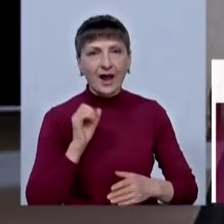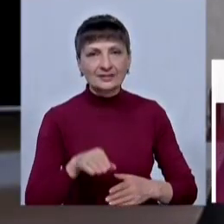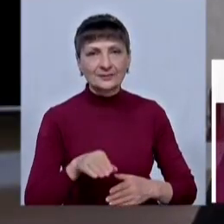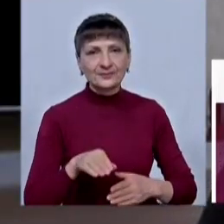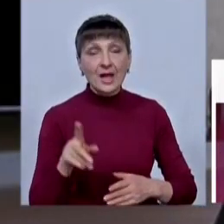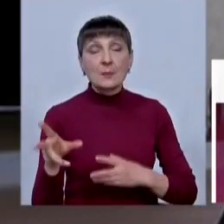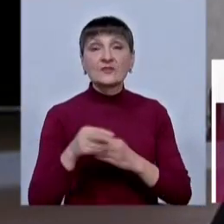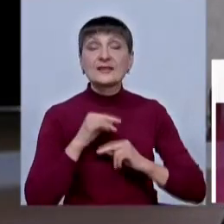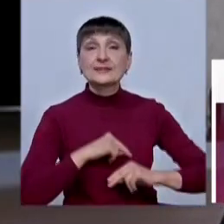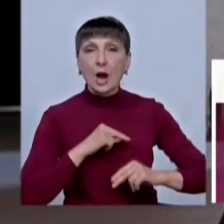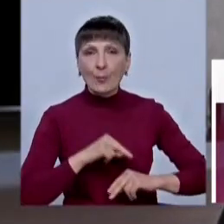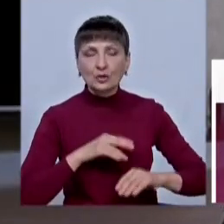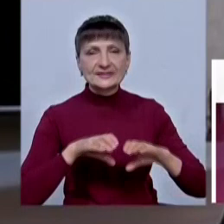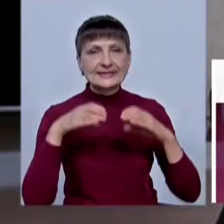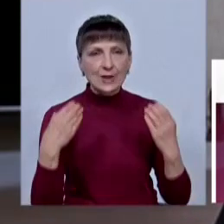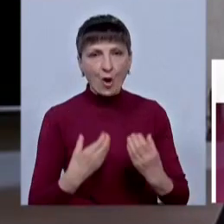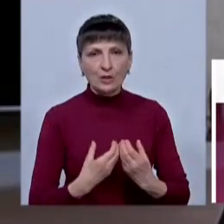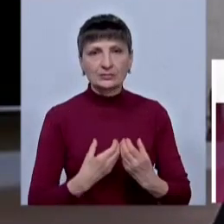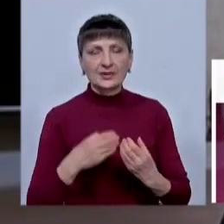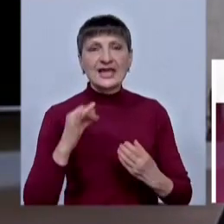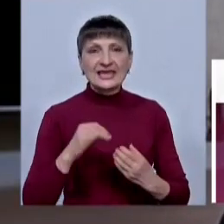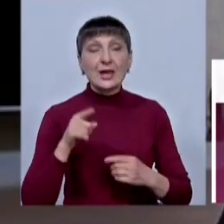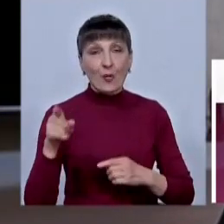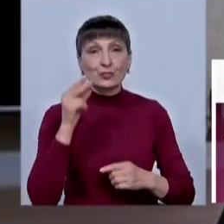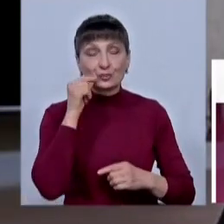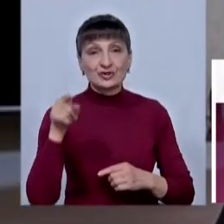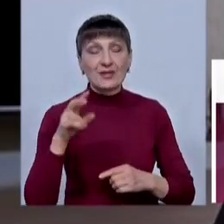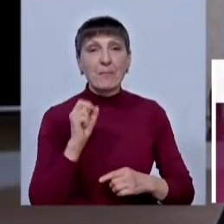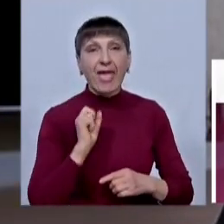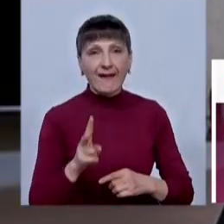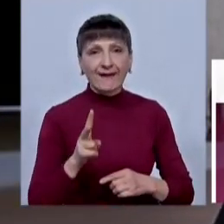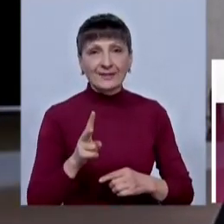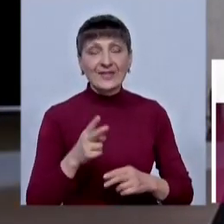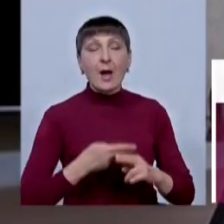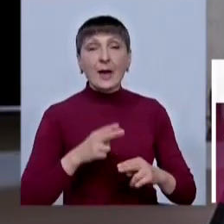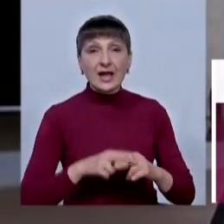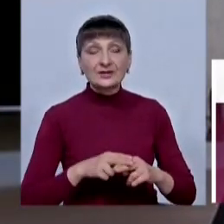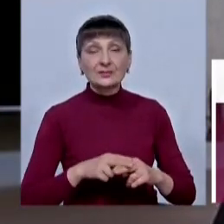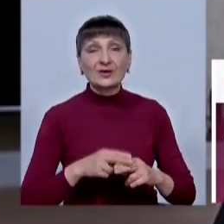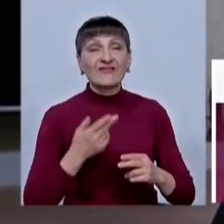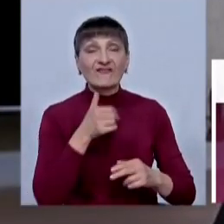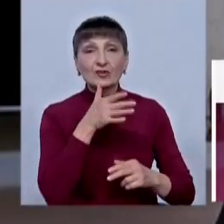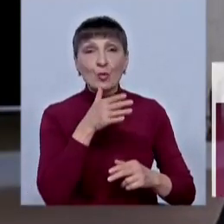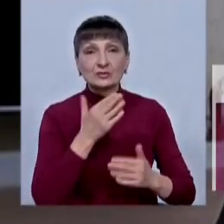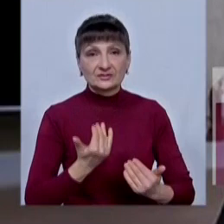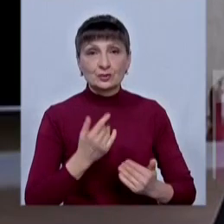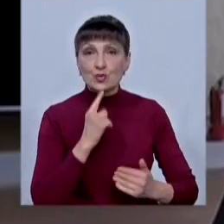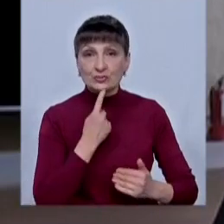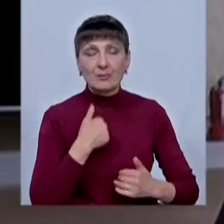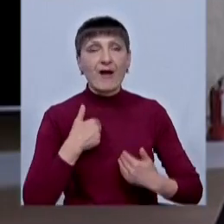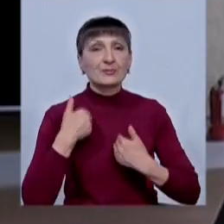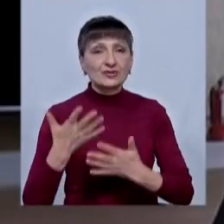сотрудничаем со стадионом и самим беркут может и чем поэтому в это непростое время хотелось бы пожелать